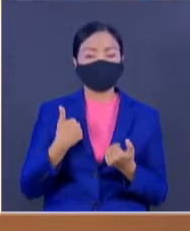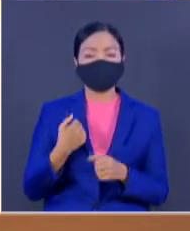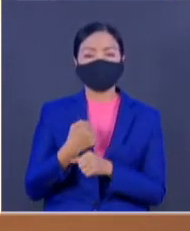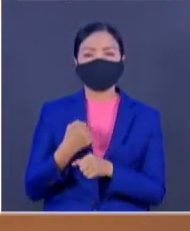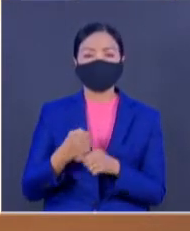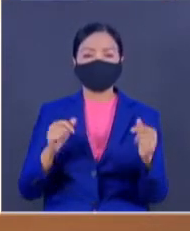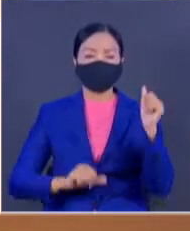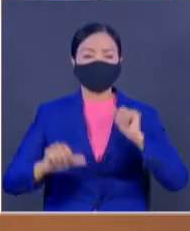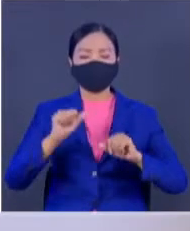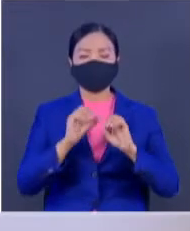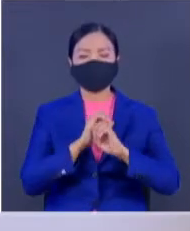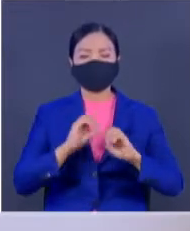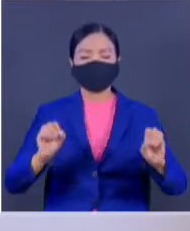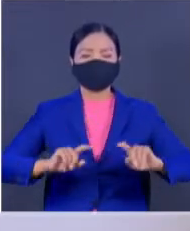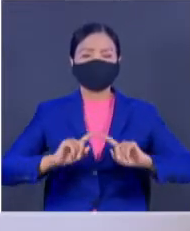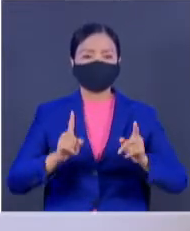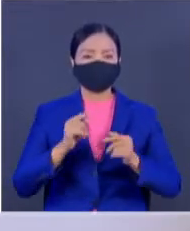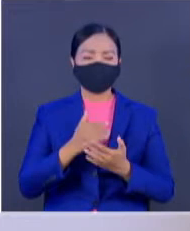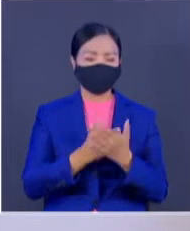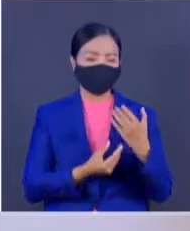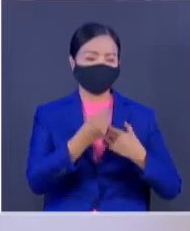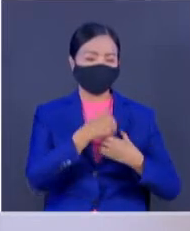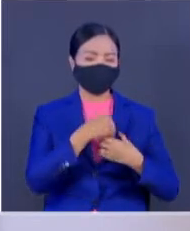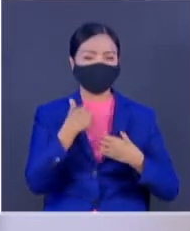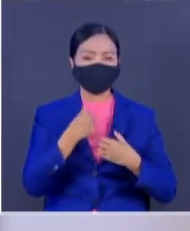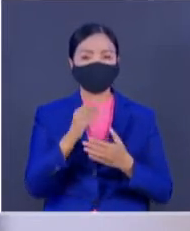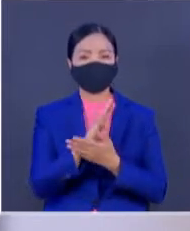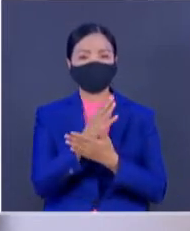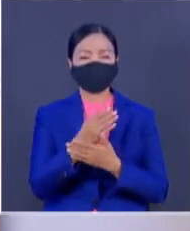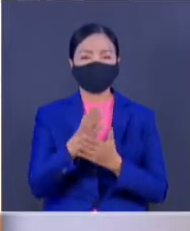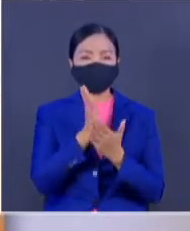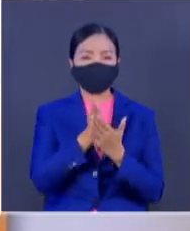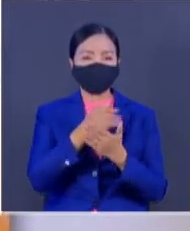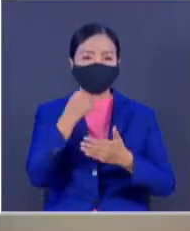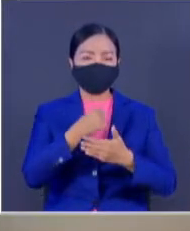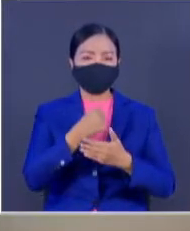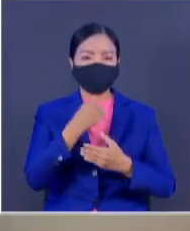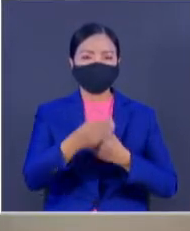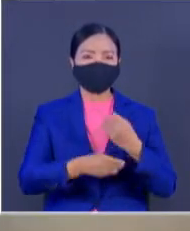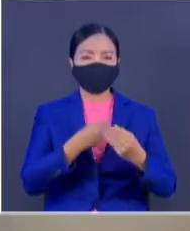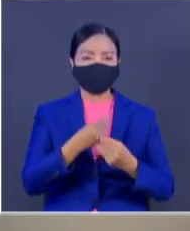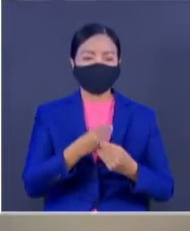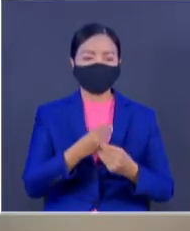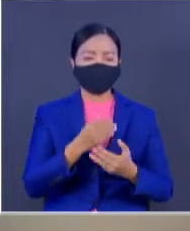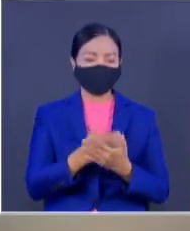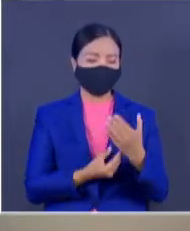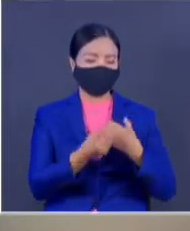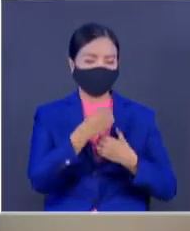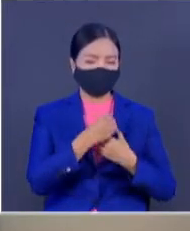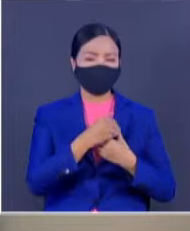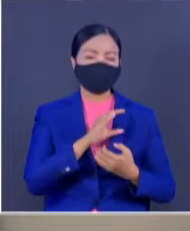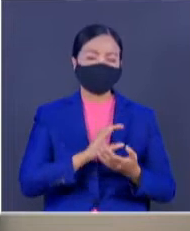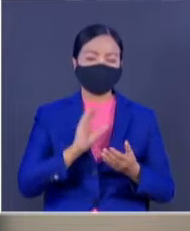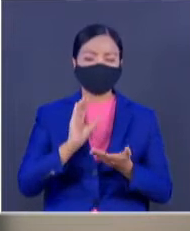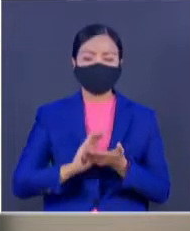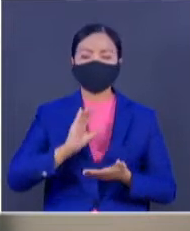านในวงการบันเทิงเลยก็ตามแต่ก็ได้นำกำไรเล็กๆน้อยๆจากธุรกิจน้ำพริกบูทอดของเขาเนี่ยมาร่วมสมทบทุนนะคะซื้อเครื่องออกซิเ